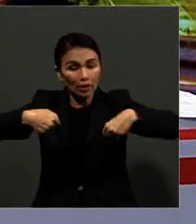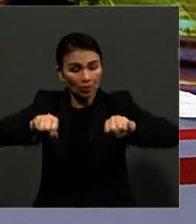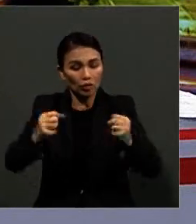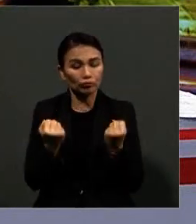ร่วมกันด้วยนะครับ